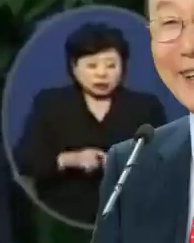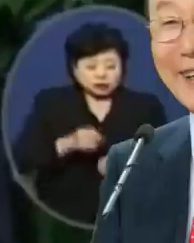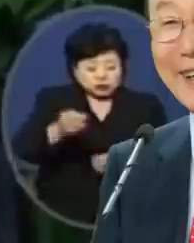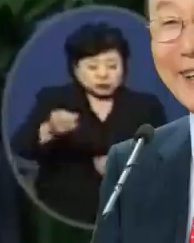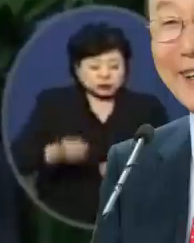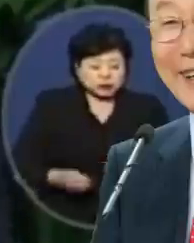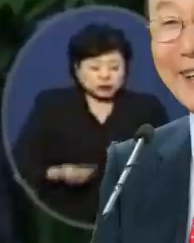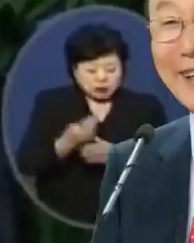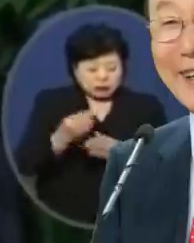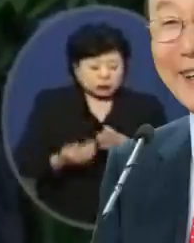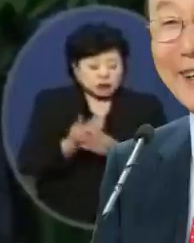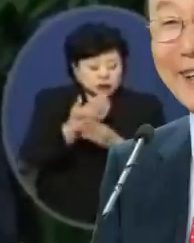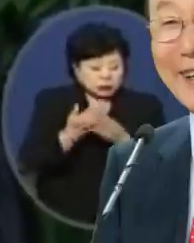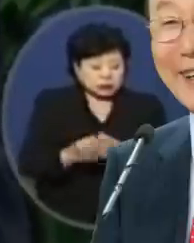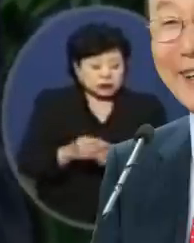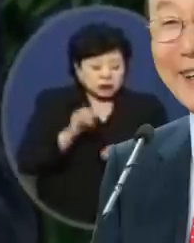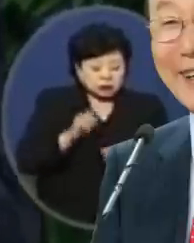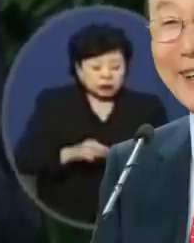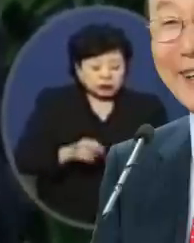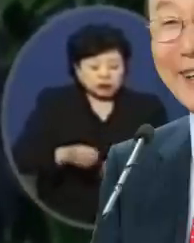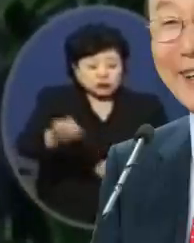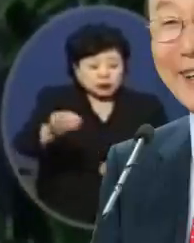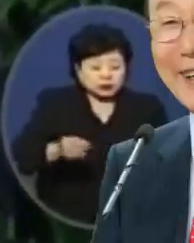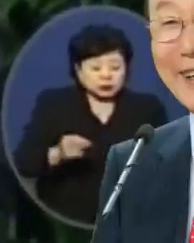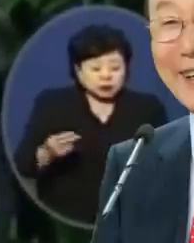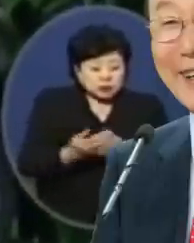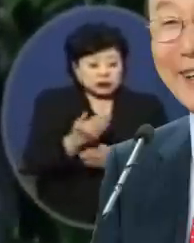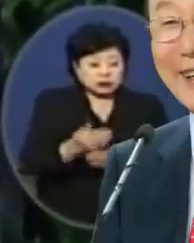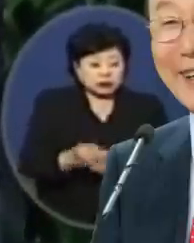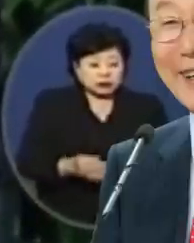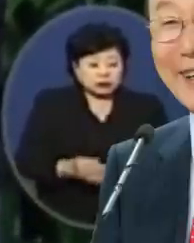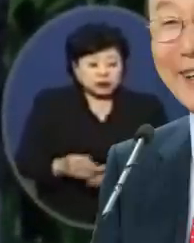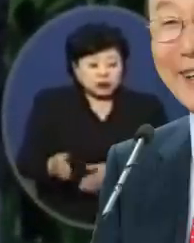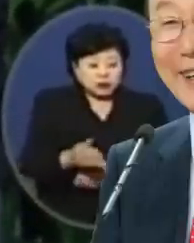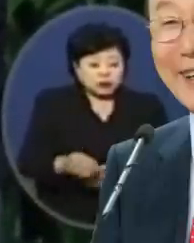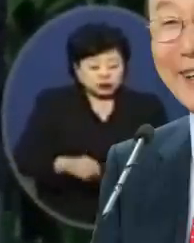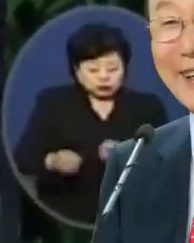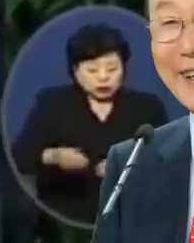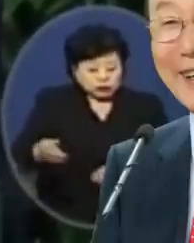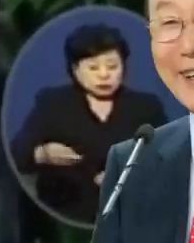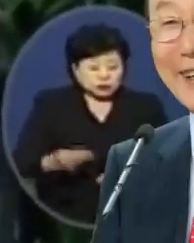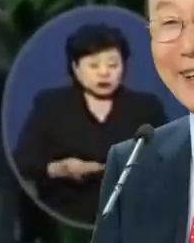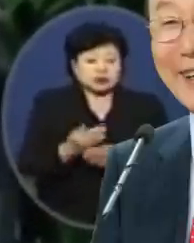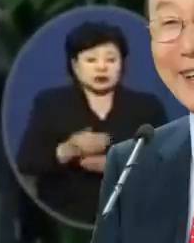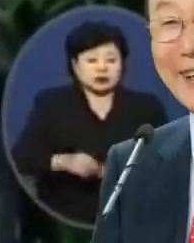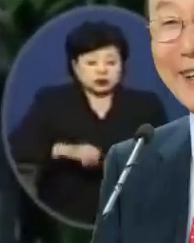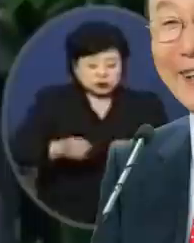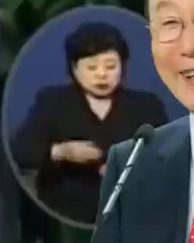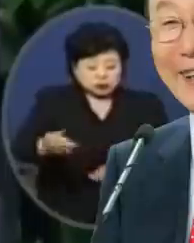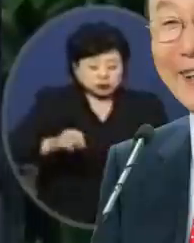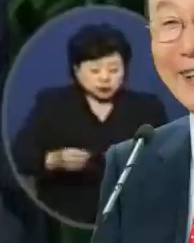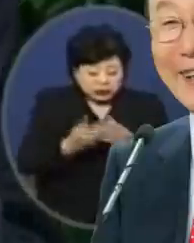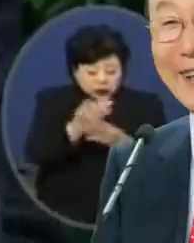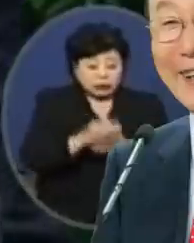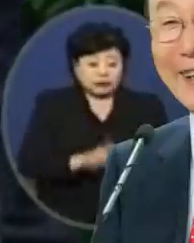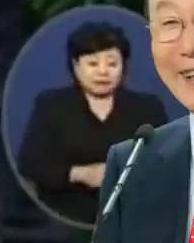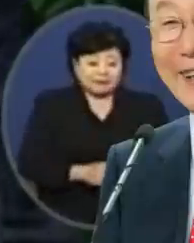주면 또 생기고 떼주면 또 생기고 고개를 턱 잘라서 주면 또 생겨있고 턱 잘라서 주면 또